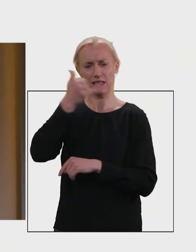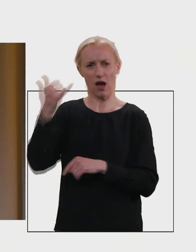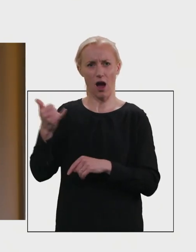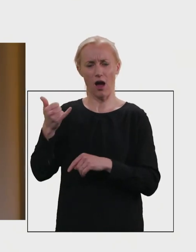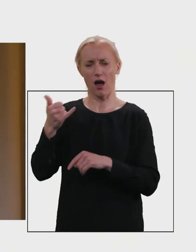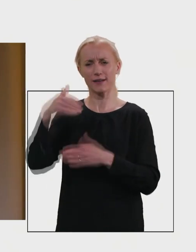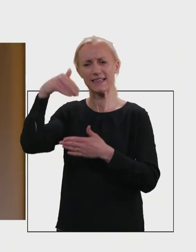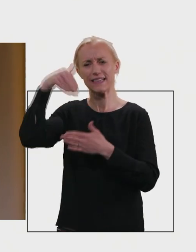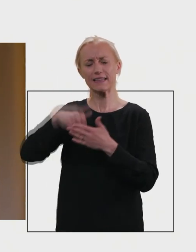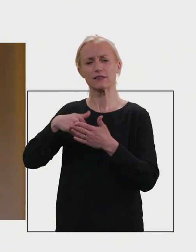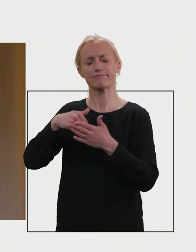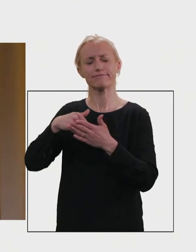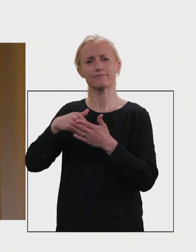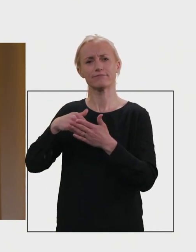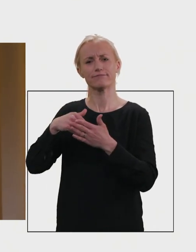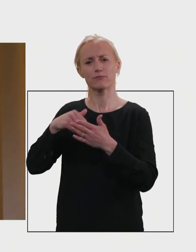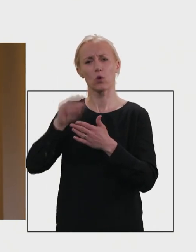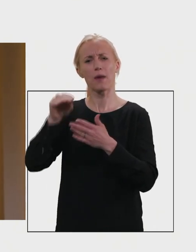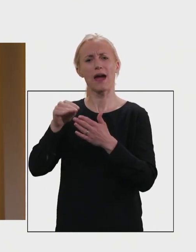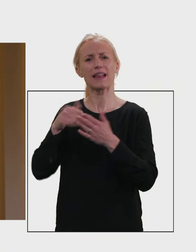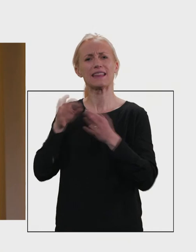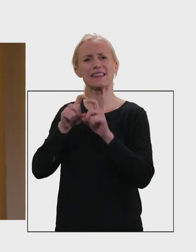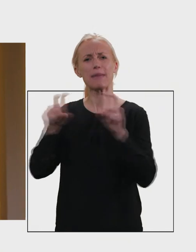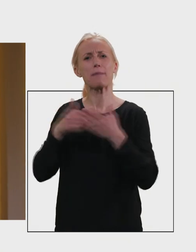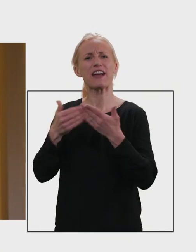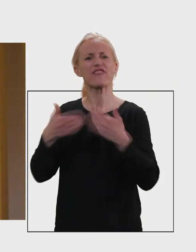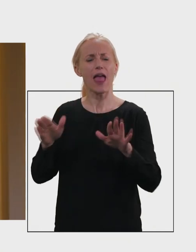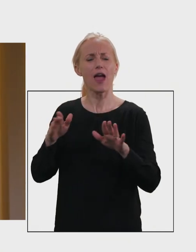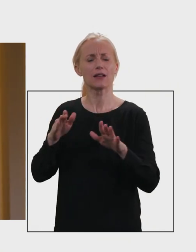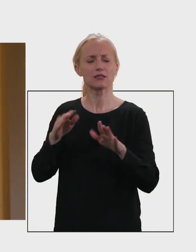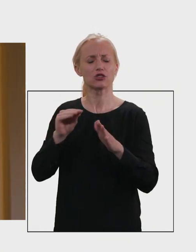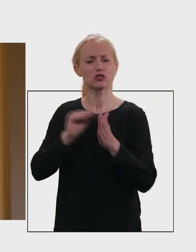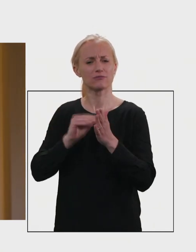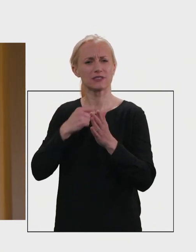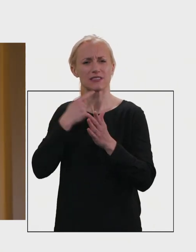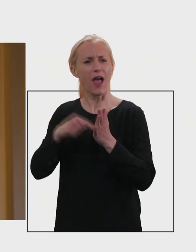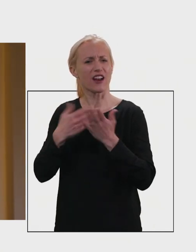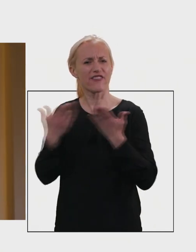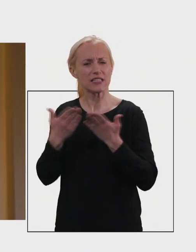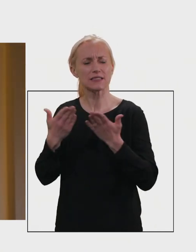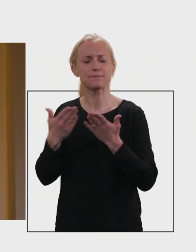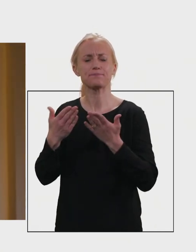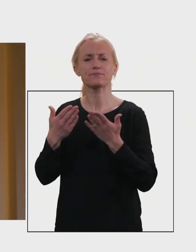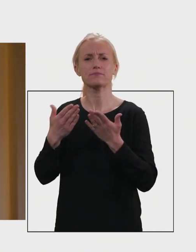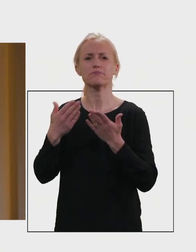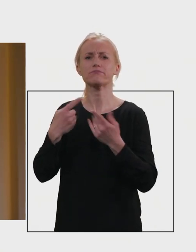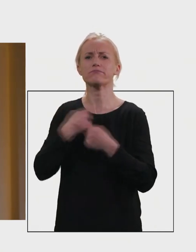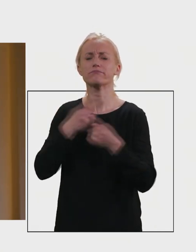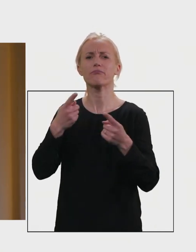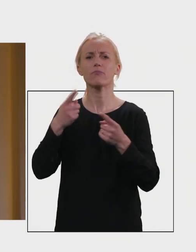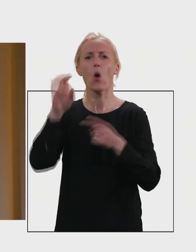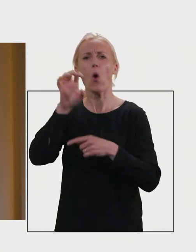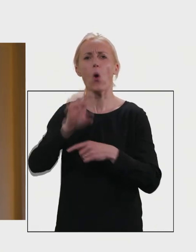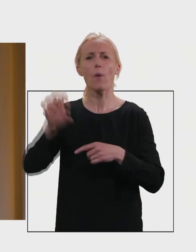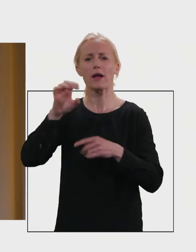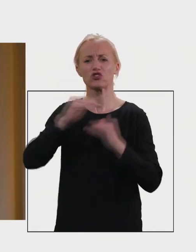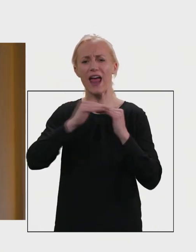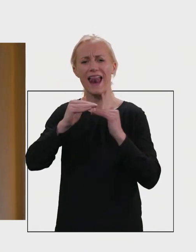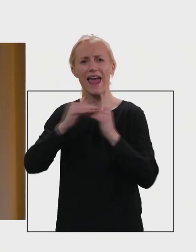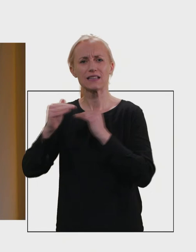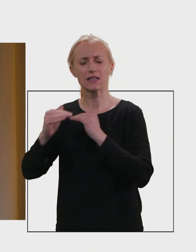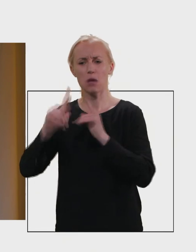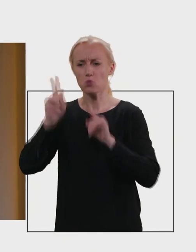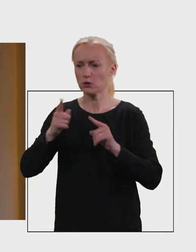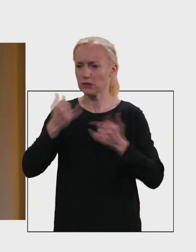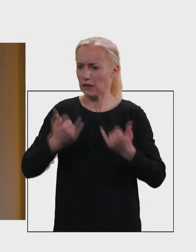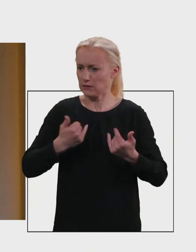der schreibt natürlich vor, zum Thema Barrierefreiheit natürlich. Mhm. Und der schreibt vor, dass die ganzen europäischen Länder liefern